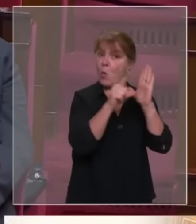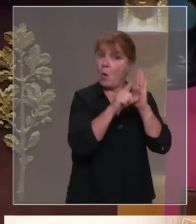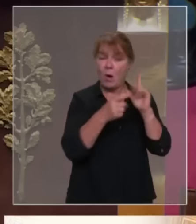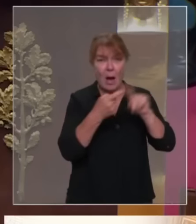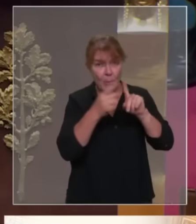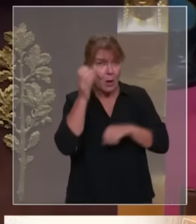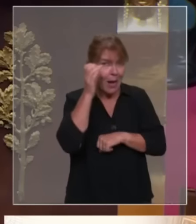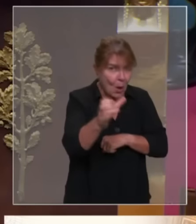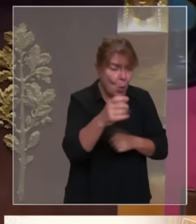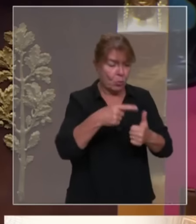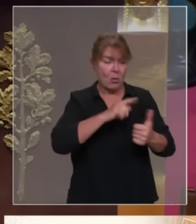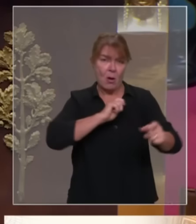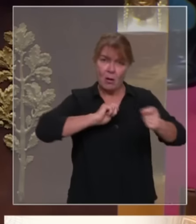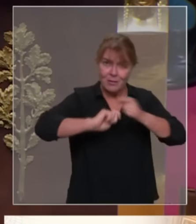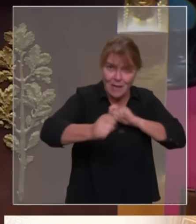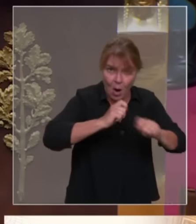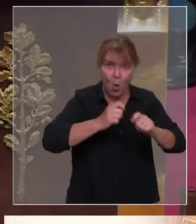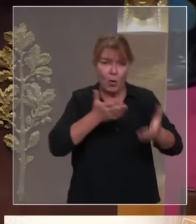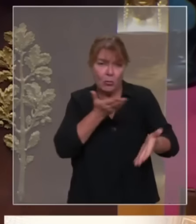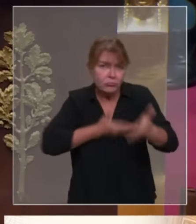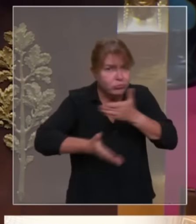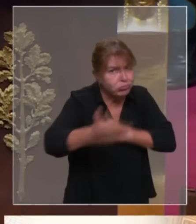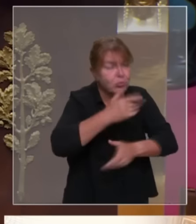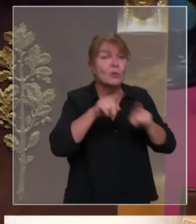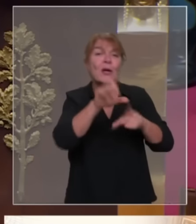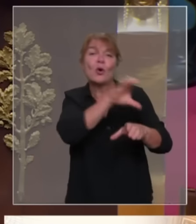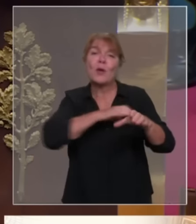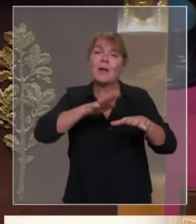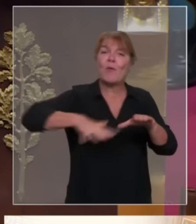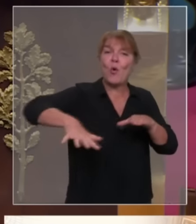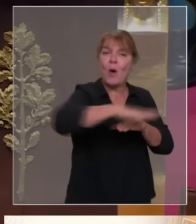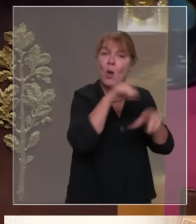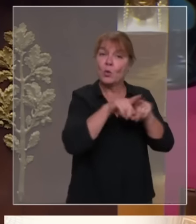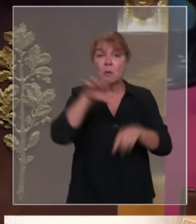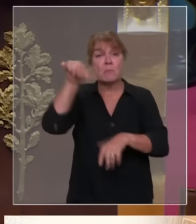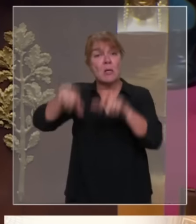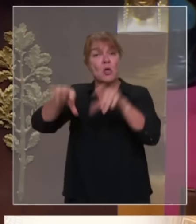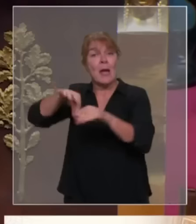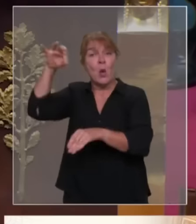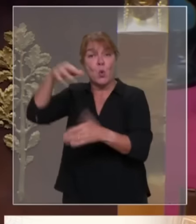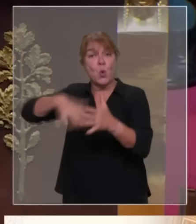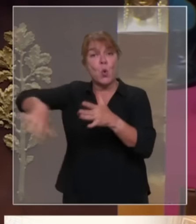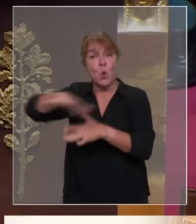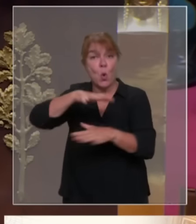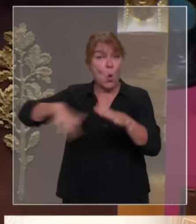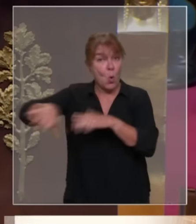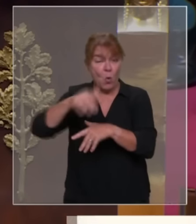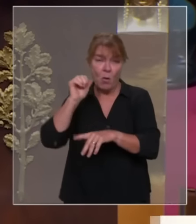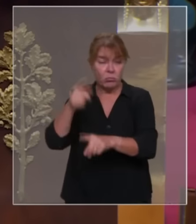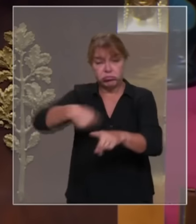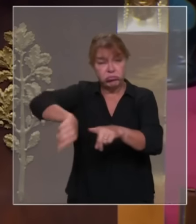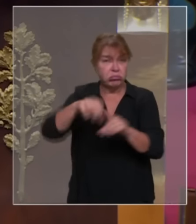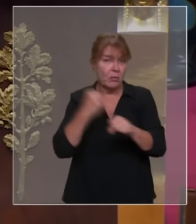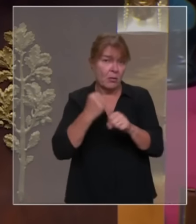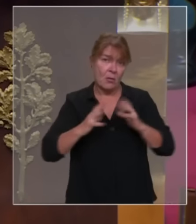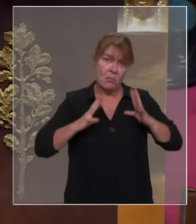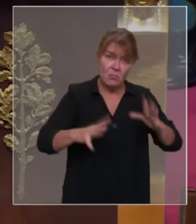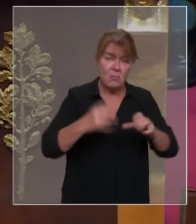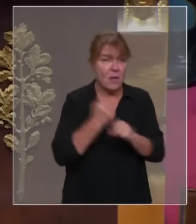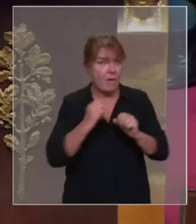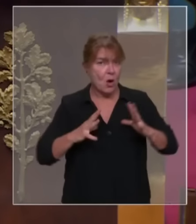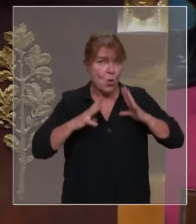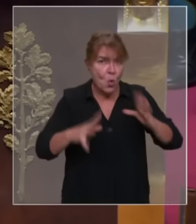dialogue, contractualisation aussi avec les collectivités locales et les élus locaux qui font chaque jour la preuve de leur courage